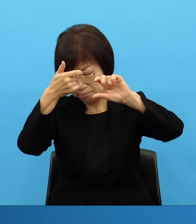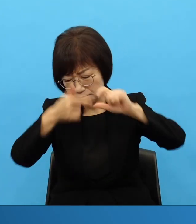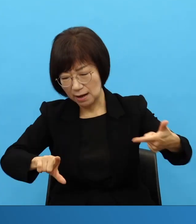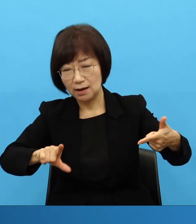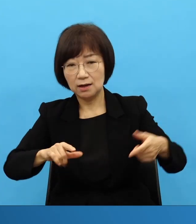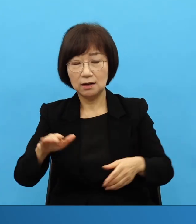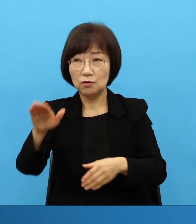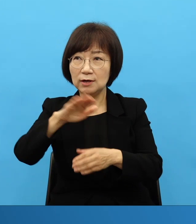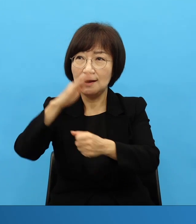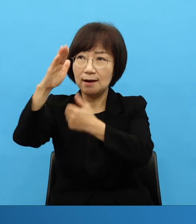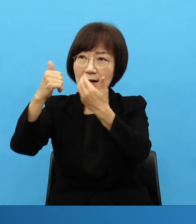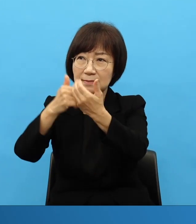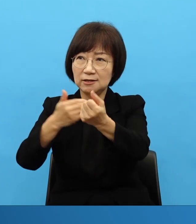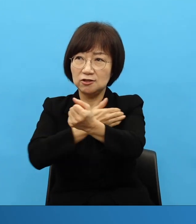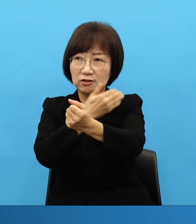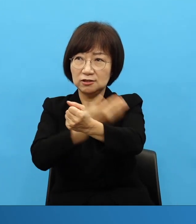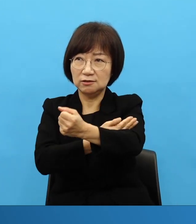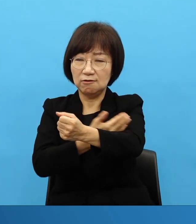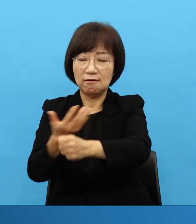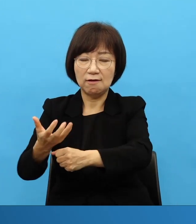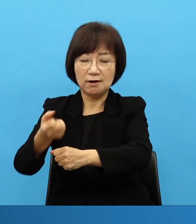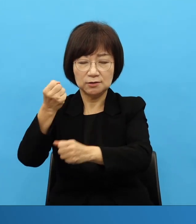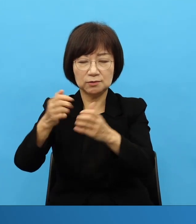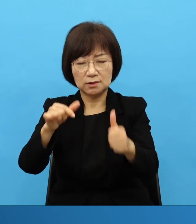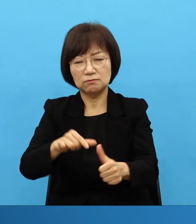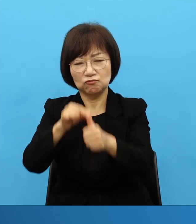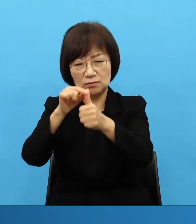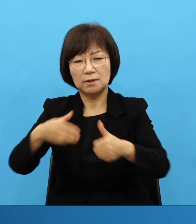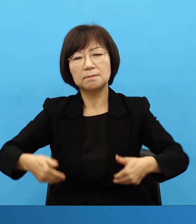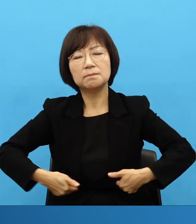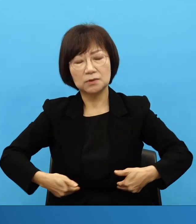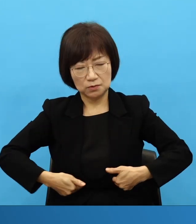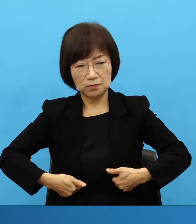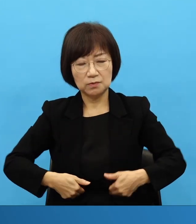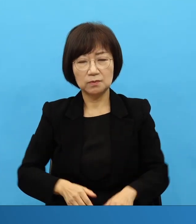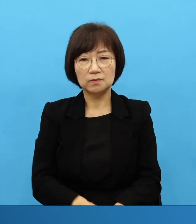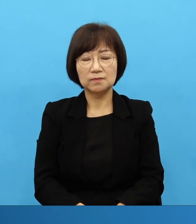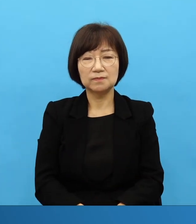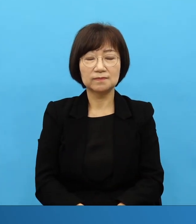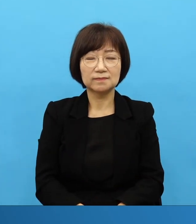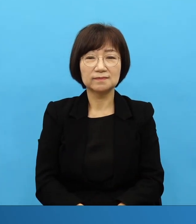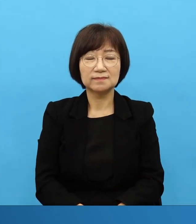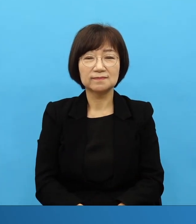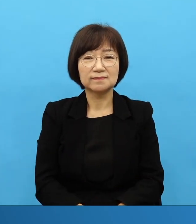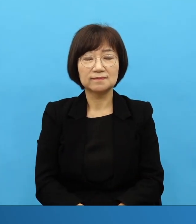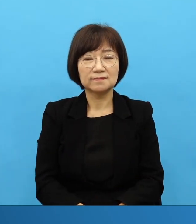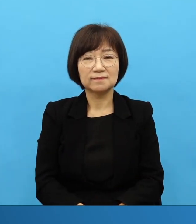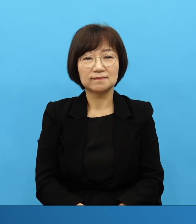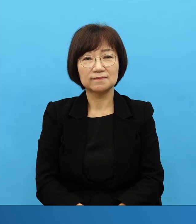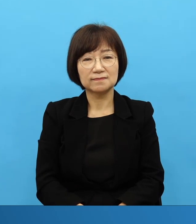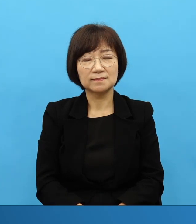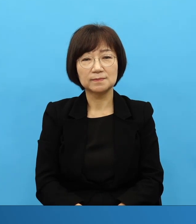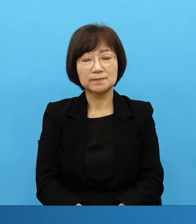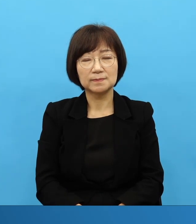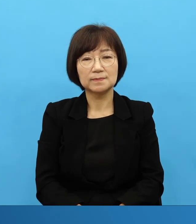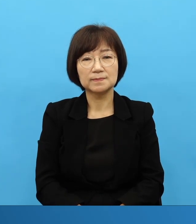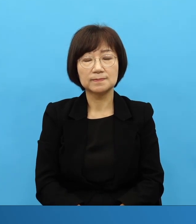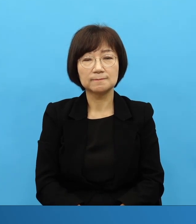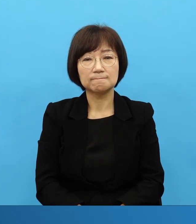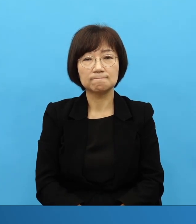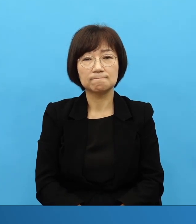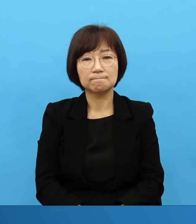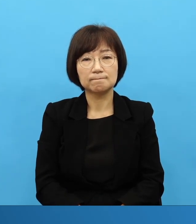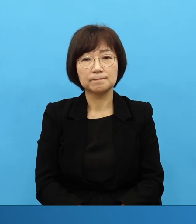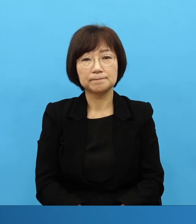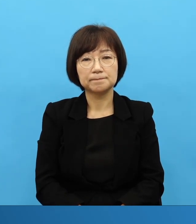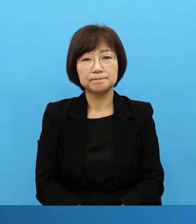살려야 되는데 그 속으로 안 가 있단 말이에요. We are the people with the infinite power in the background, the throne of heaven. We have to overturn that 어떻게 in 갑니까? order to save the